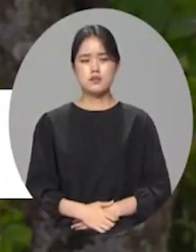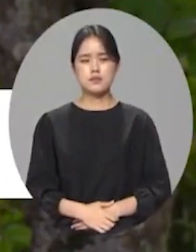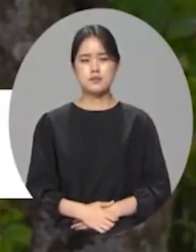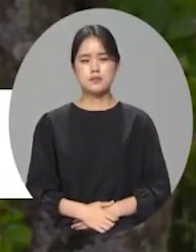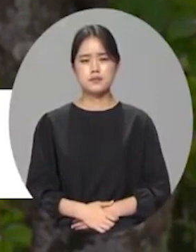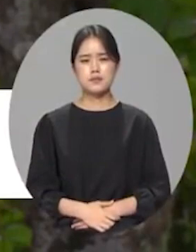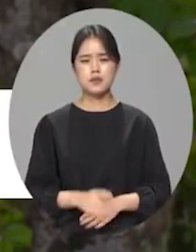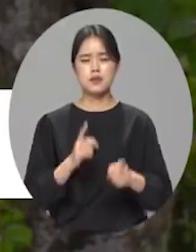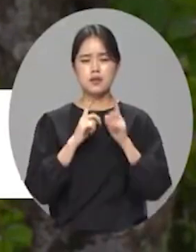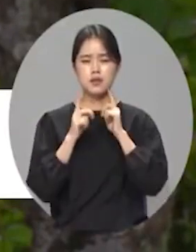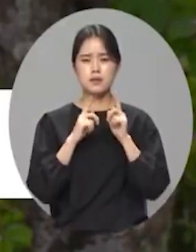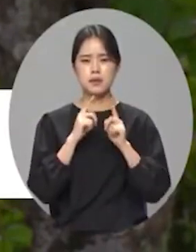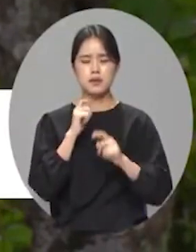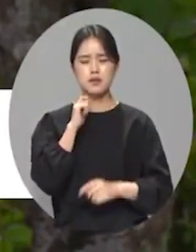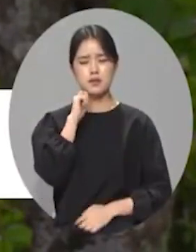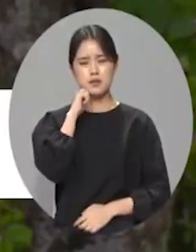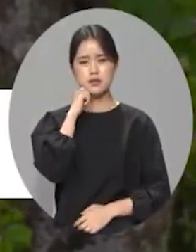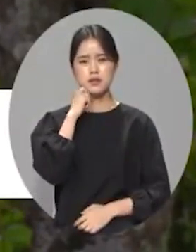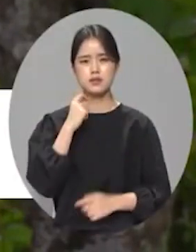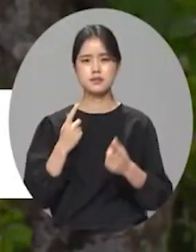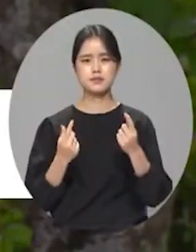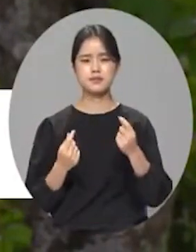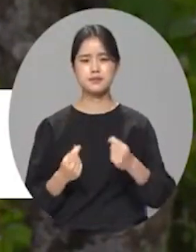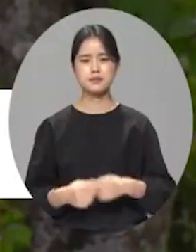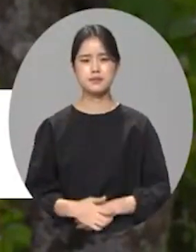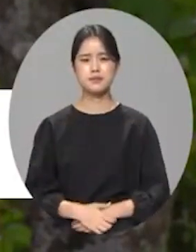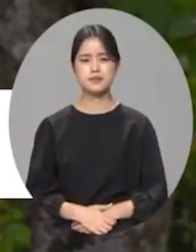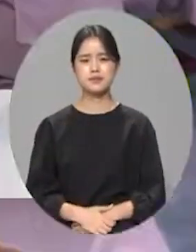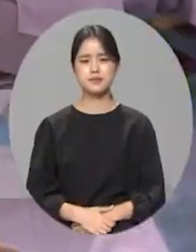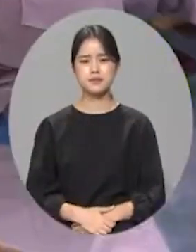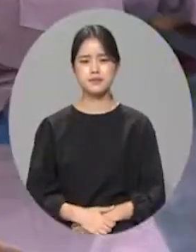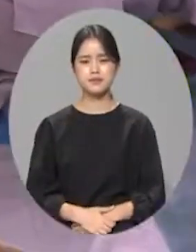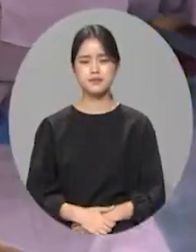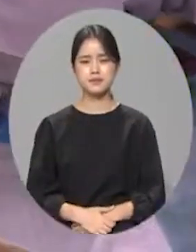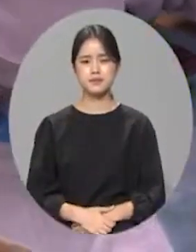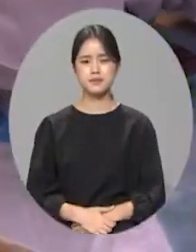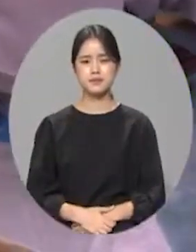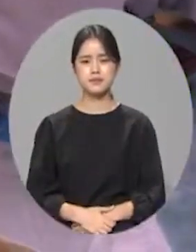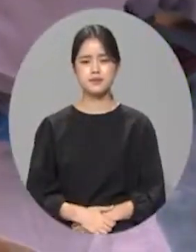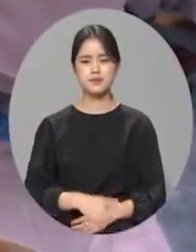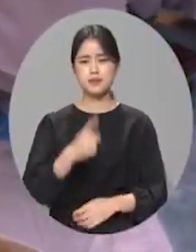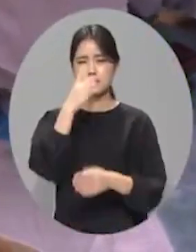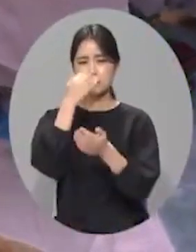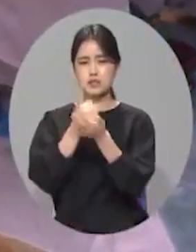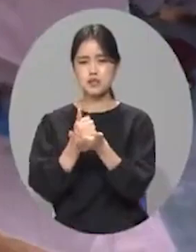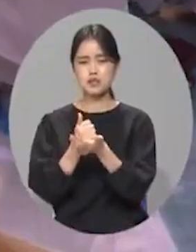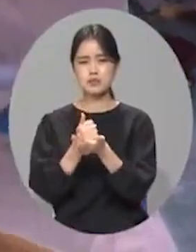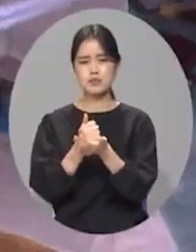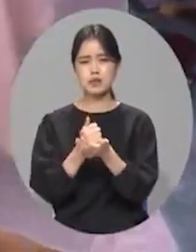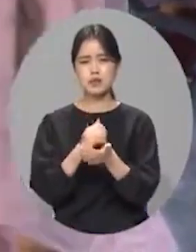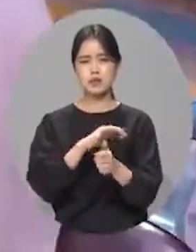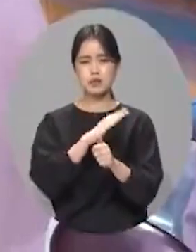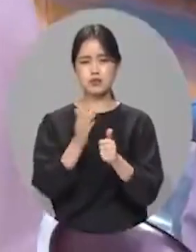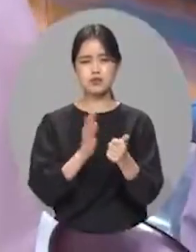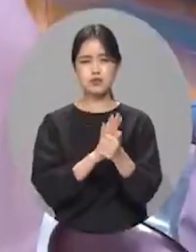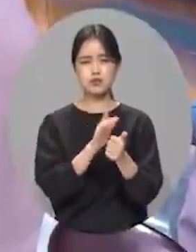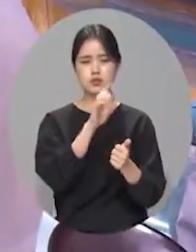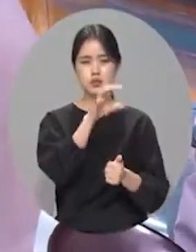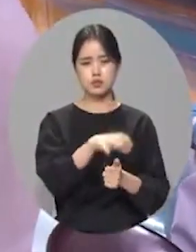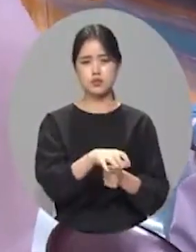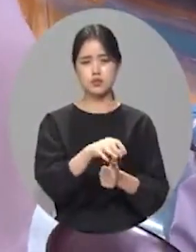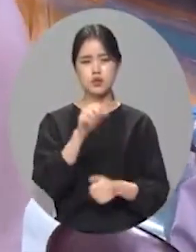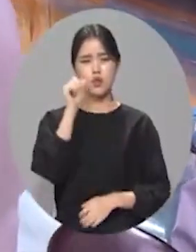어찌 말로 다 할 수가 없는 그런 심정입니다. 월주 스님의 장례식은 조계종